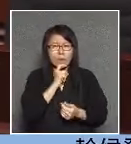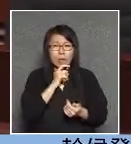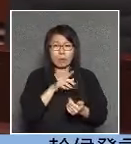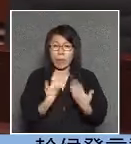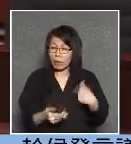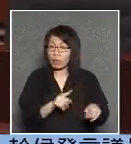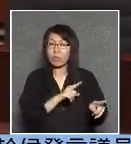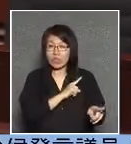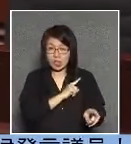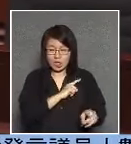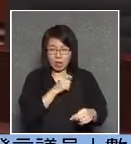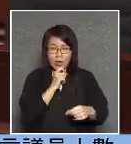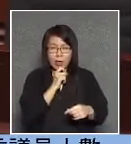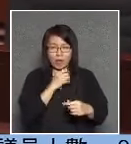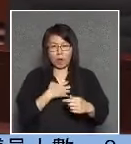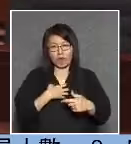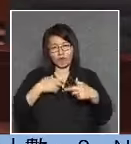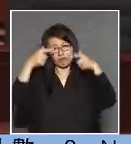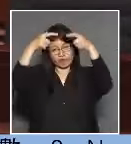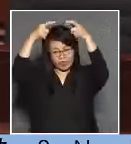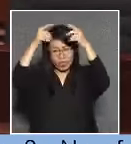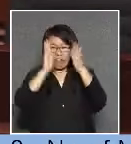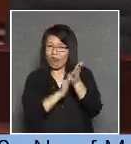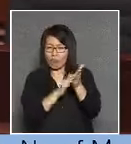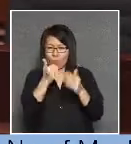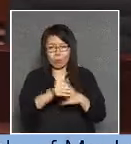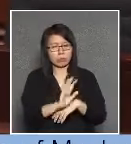自己以為頭上面的光環，